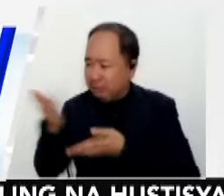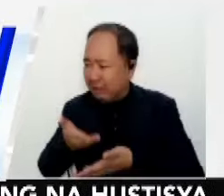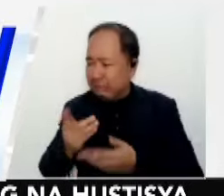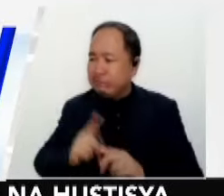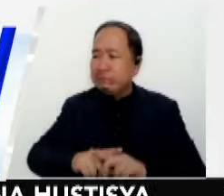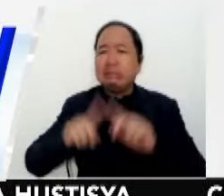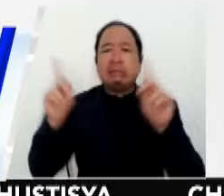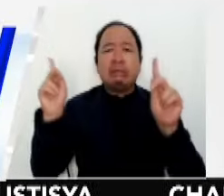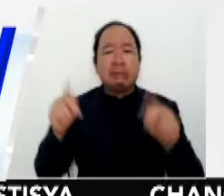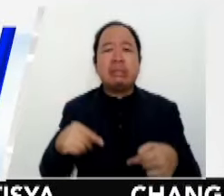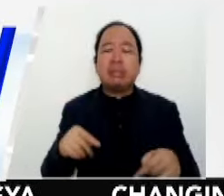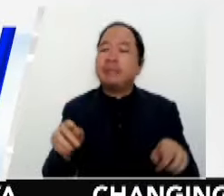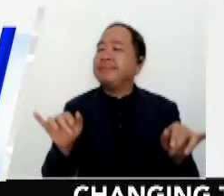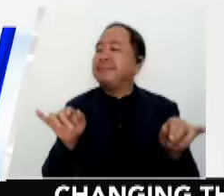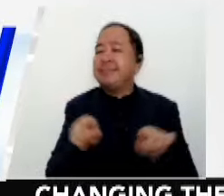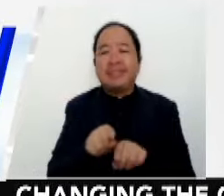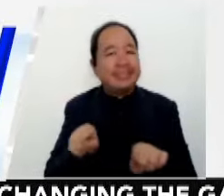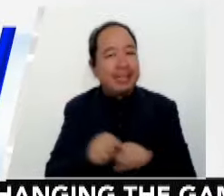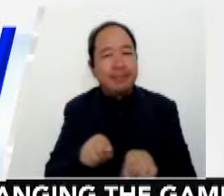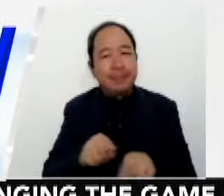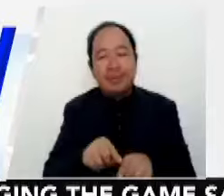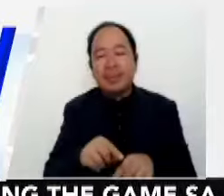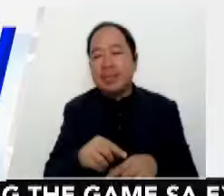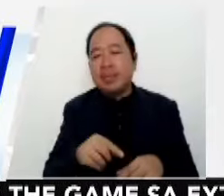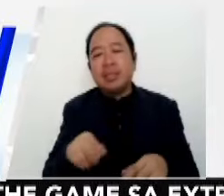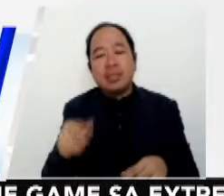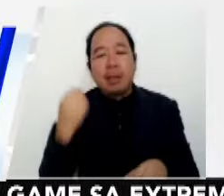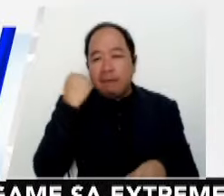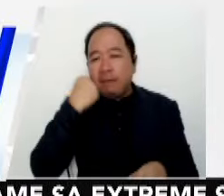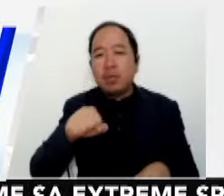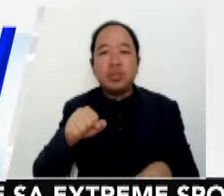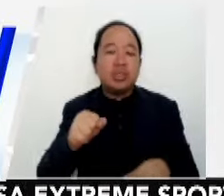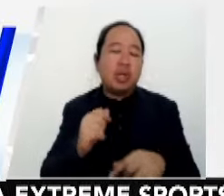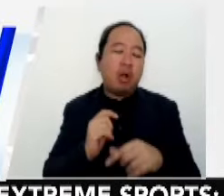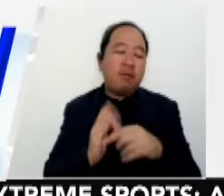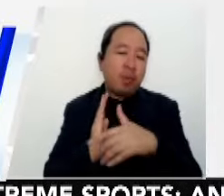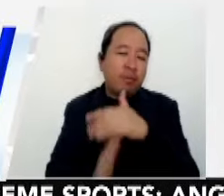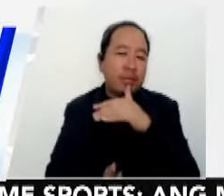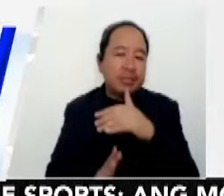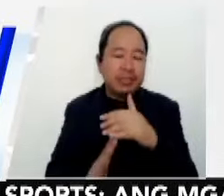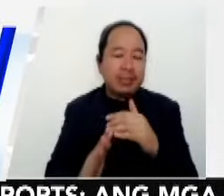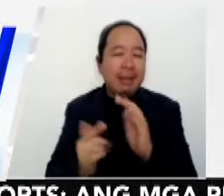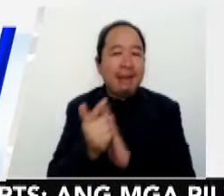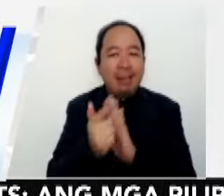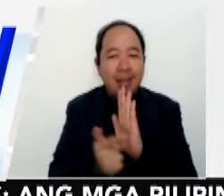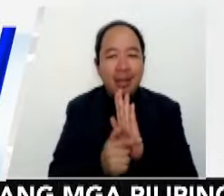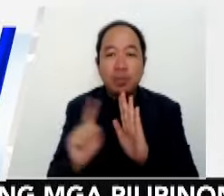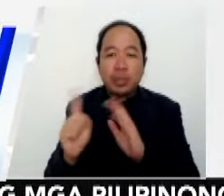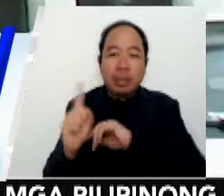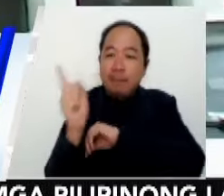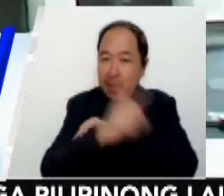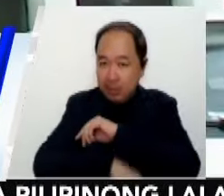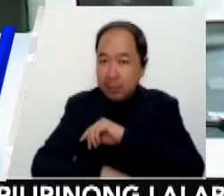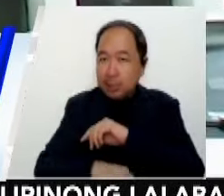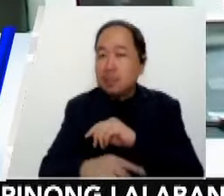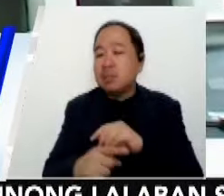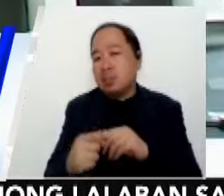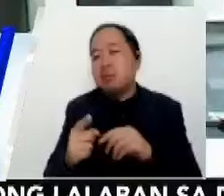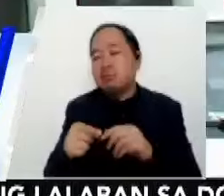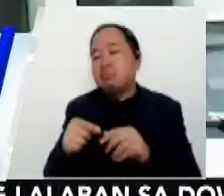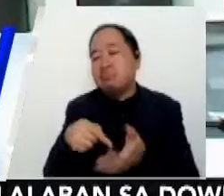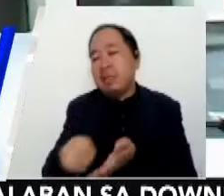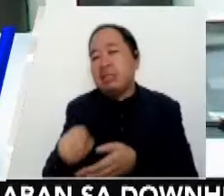all the same. Pare-pareho po yung violation ng Consumer Act na ang penalty po up to 300,000. Payo ng